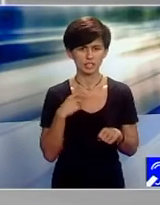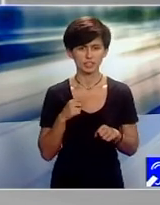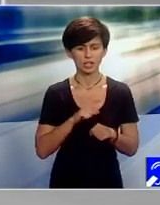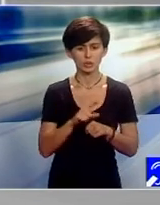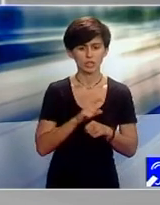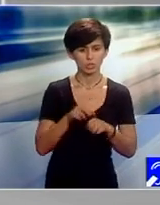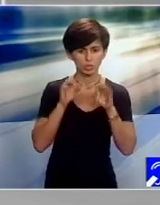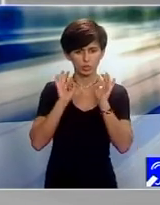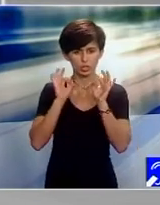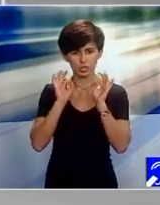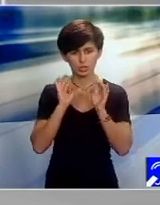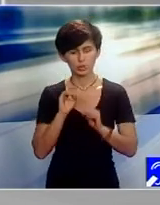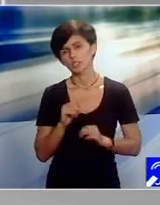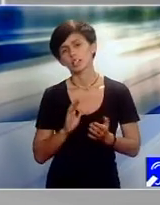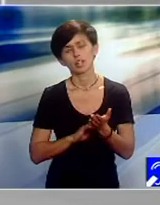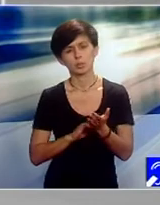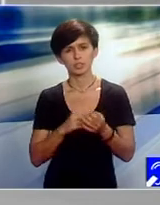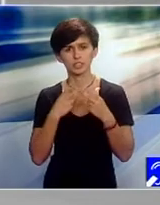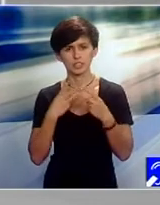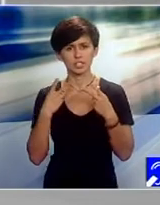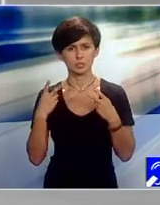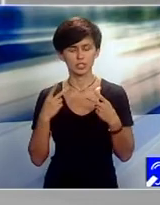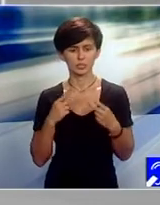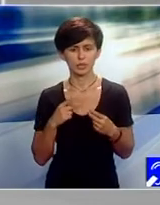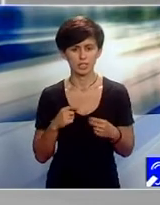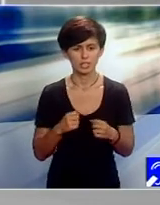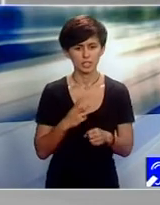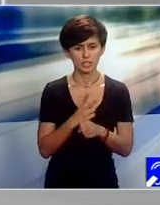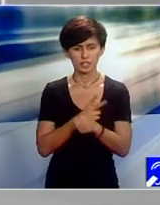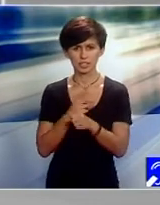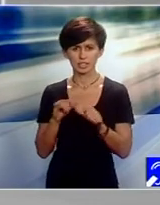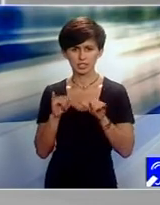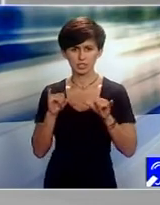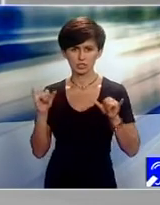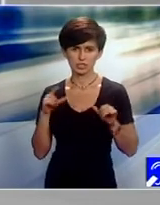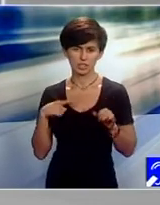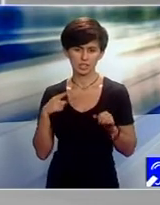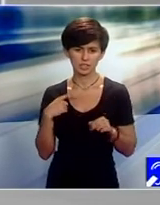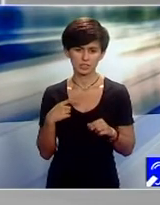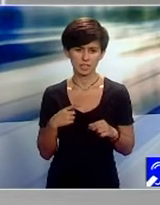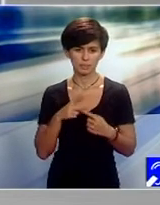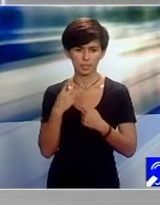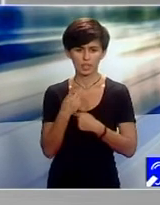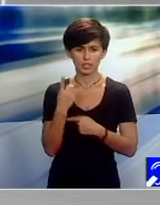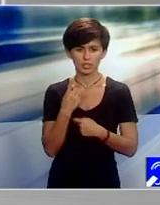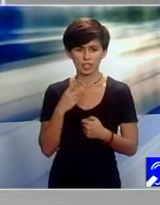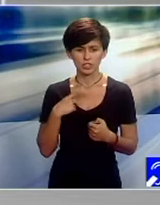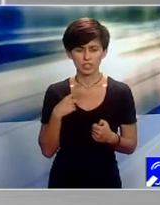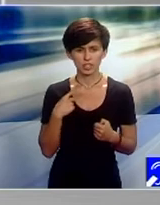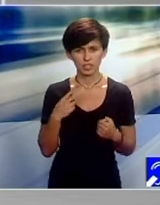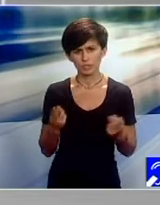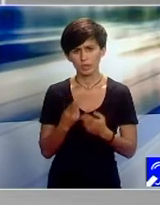și practică. Motivația principală în toate statele dezvoltate este că în oraș de multe ori ești pe o cale rapidă, mult